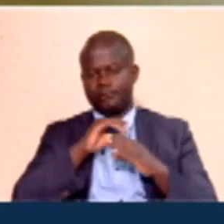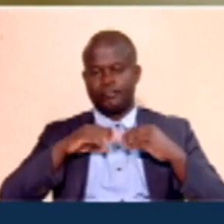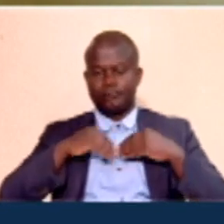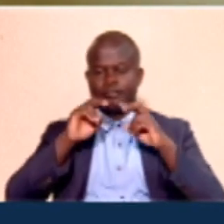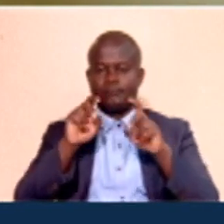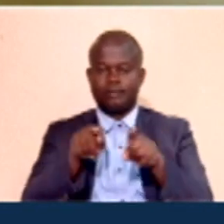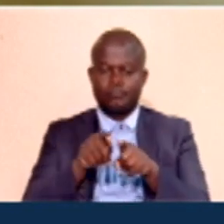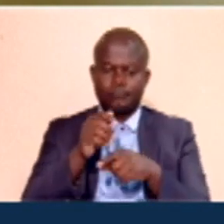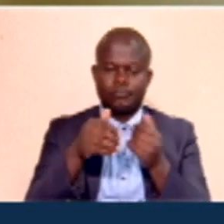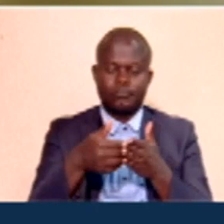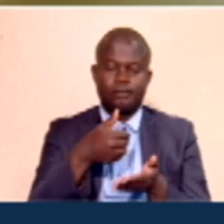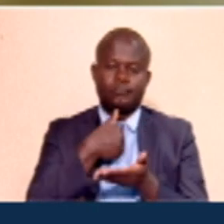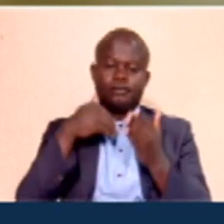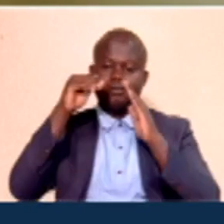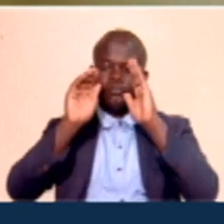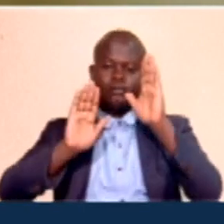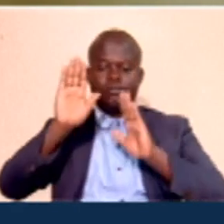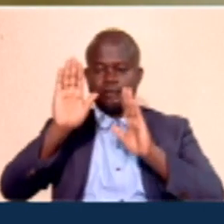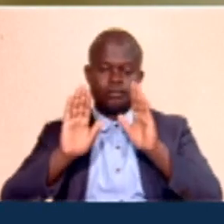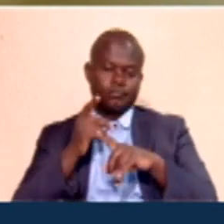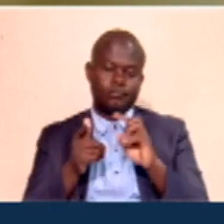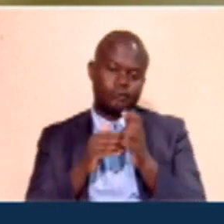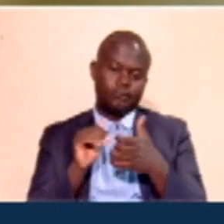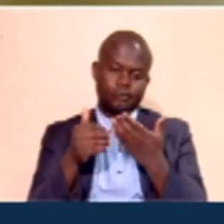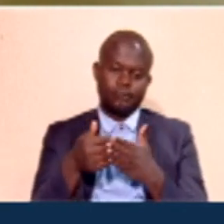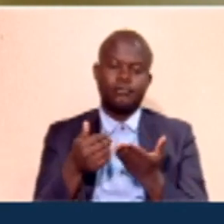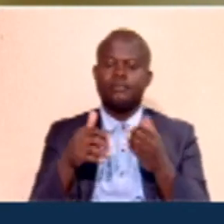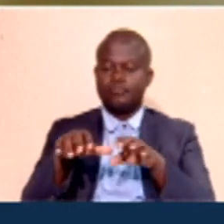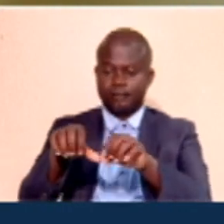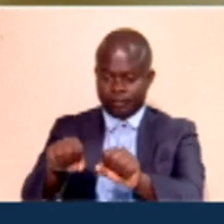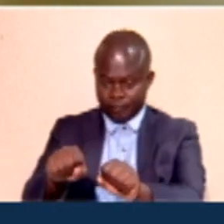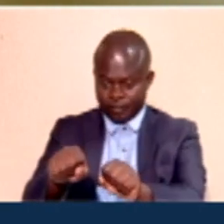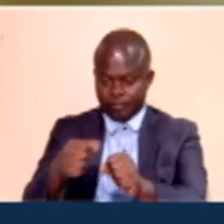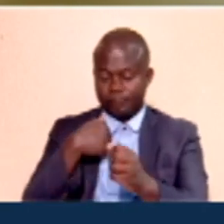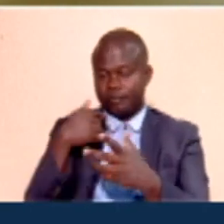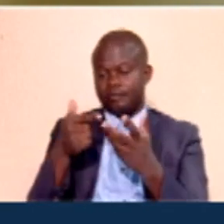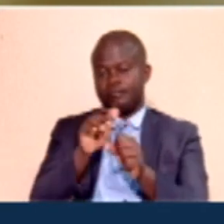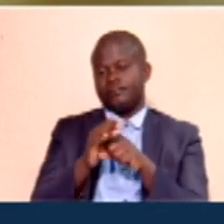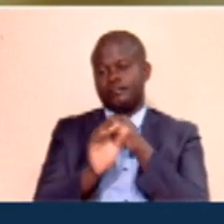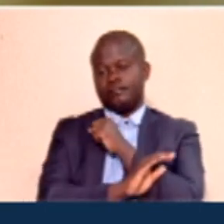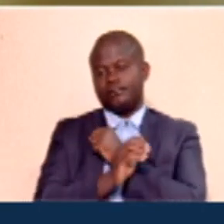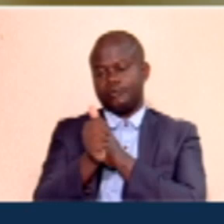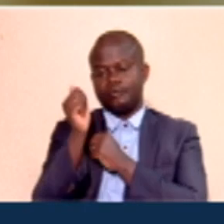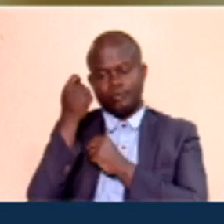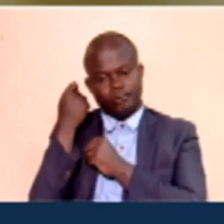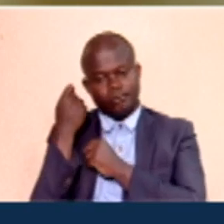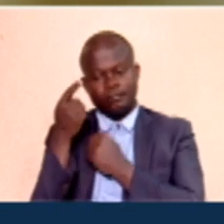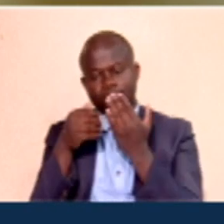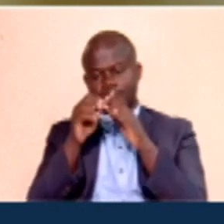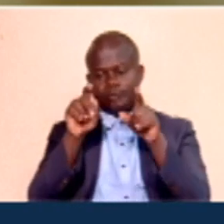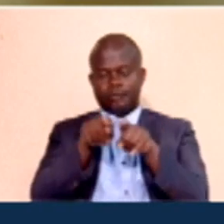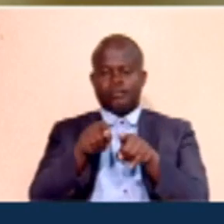nabo bafite uruhare kandi bafite umurage kandi bafite ibintu byinshi ku gihugu cyabo. Ni ukuvuga rero ko